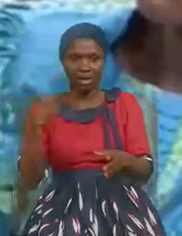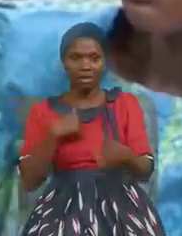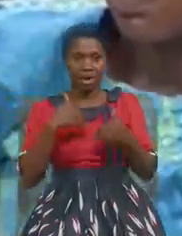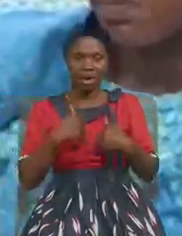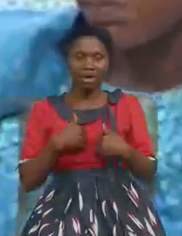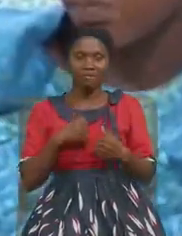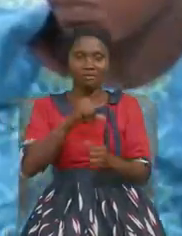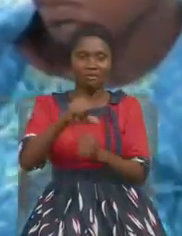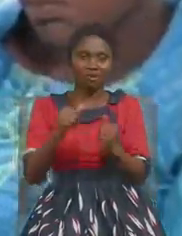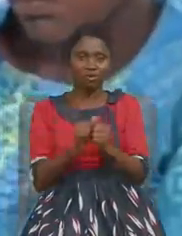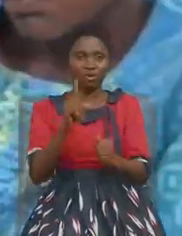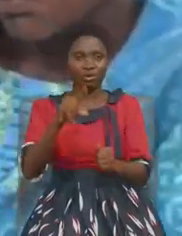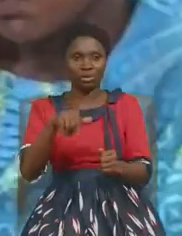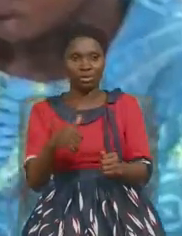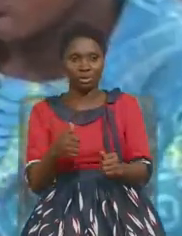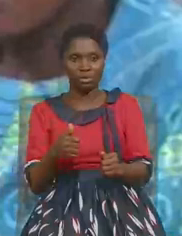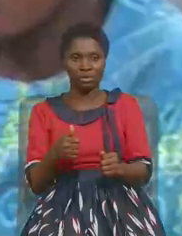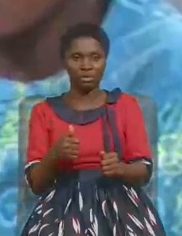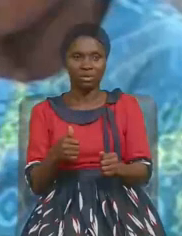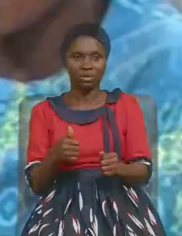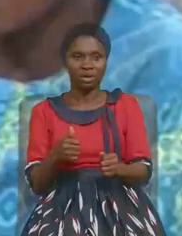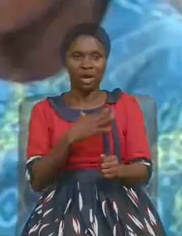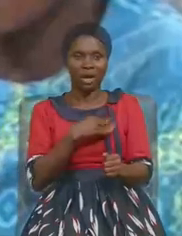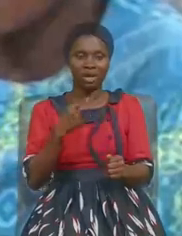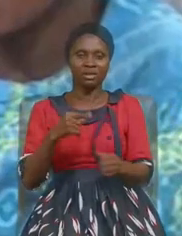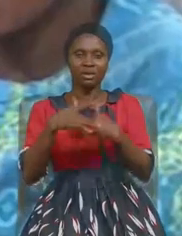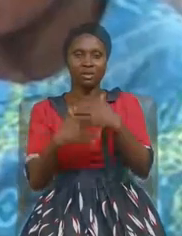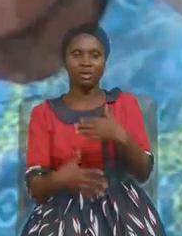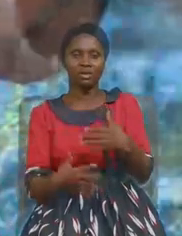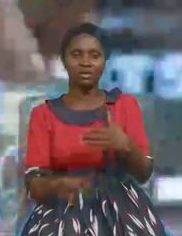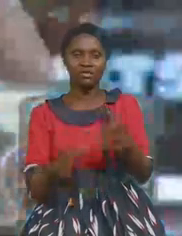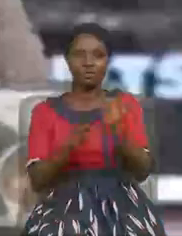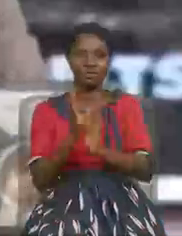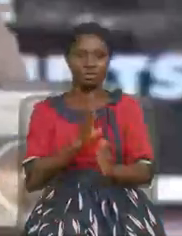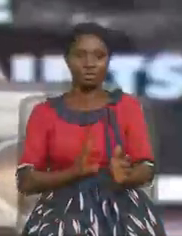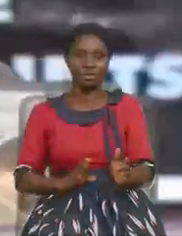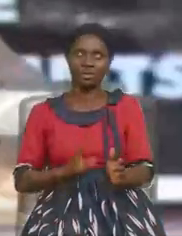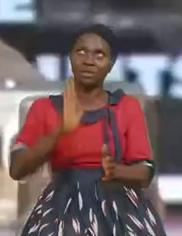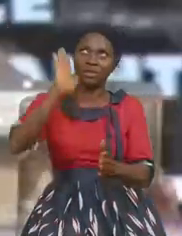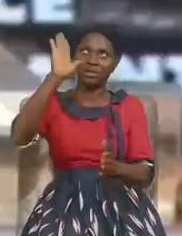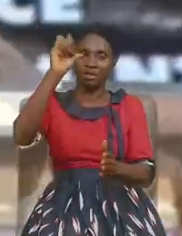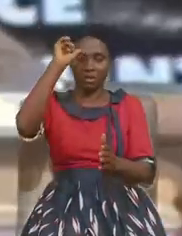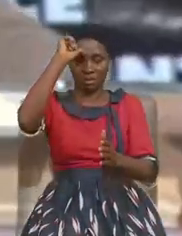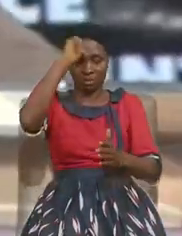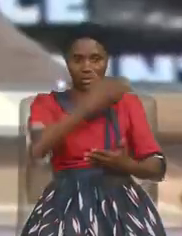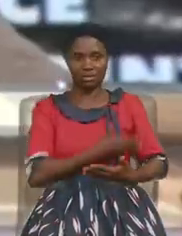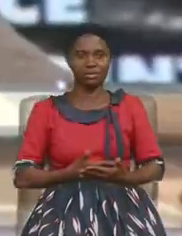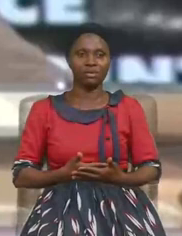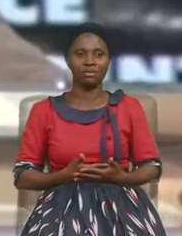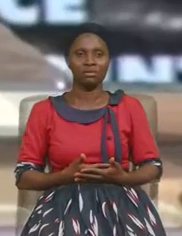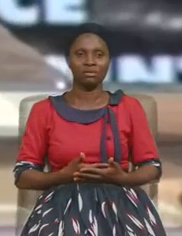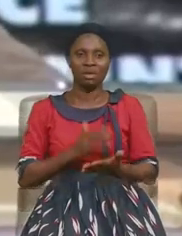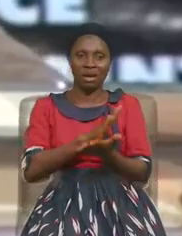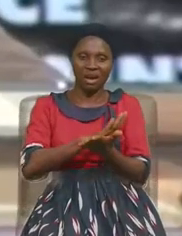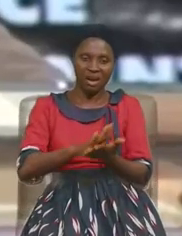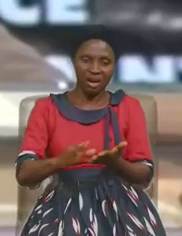et le sang de Jésus, son Fils, nous, qu'est-ce qu'il fait? Nous purifie de